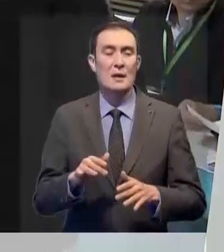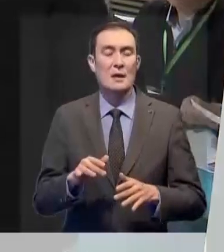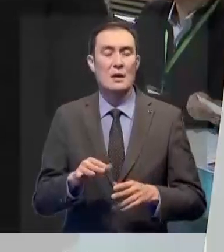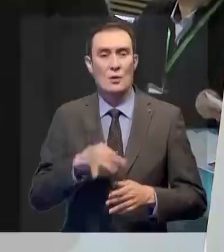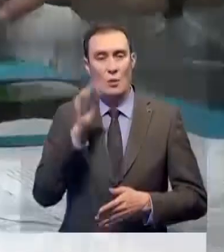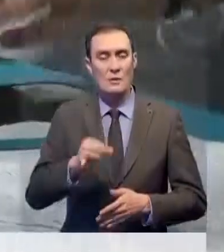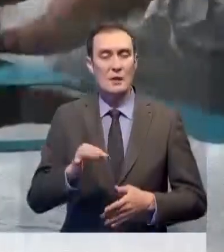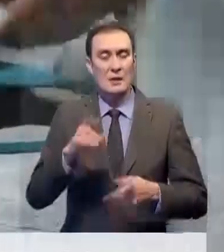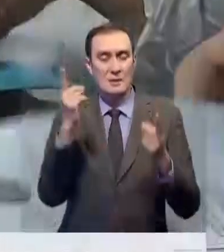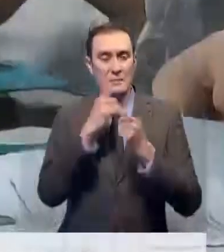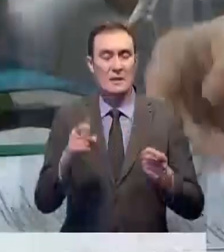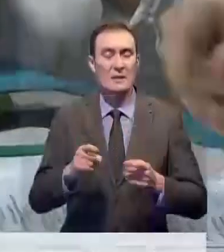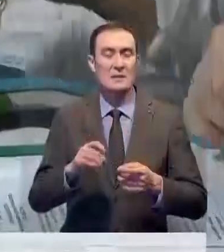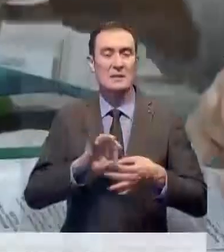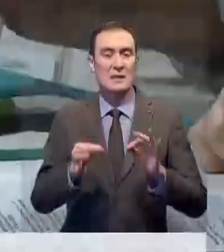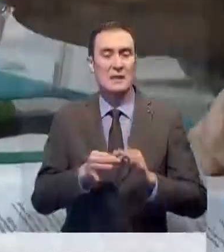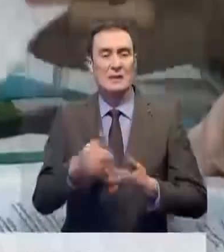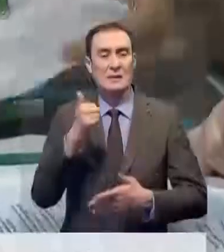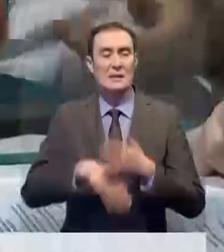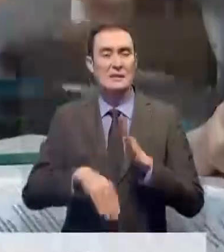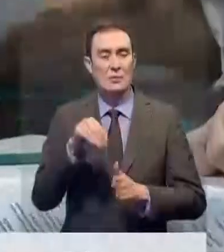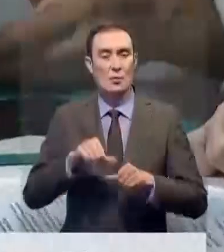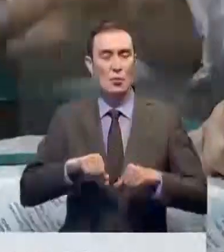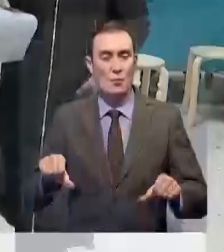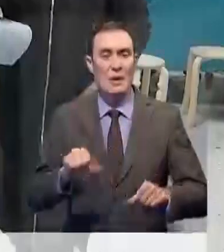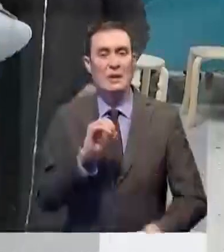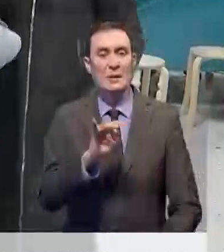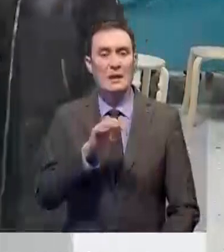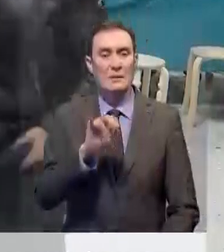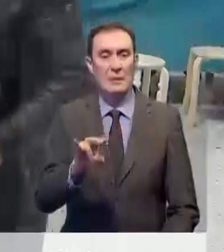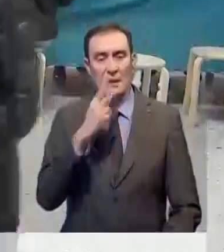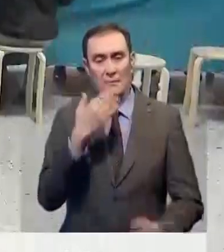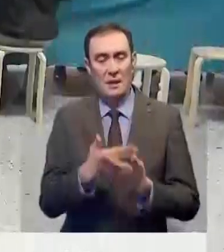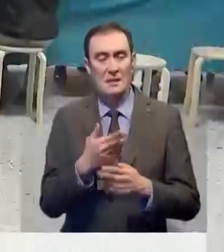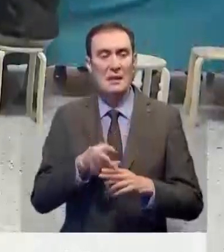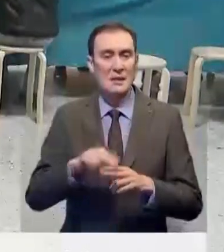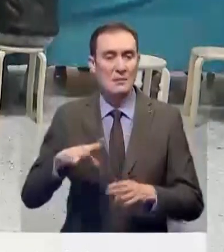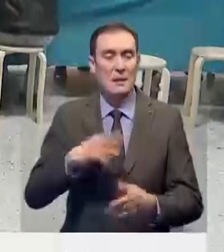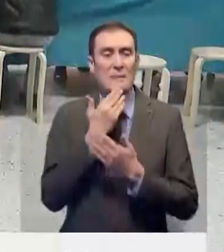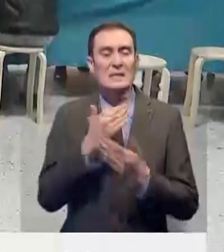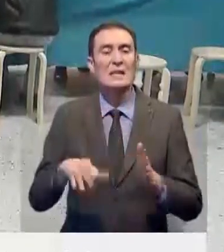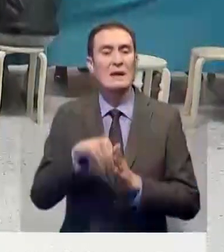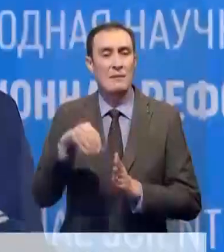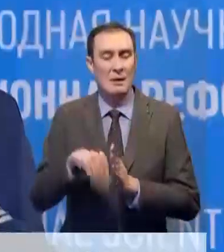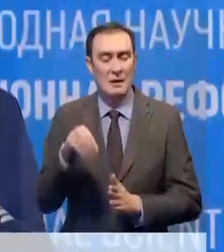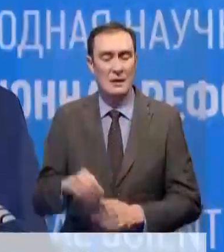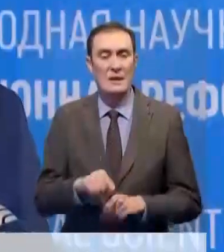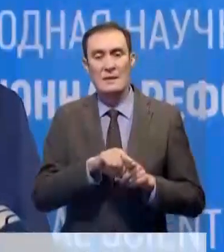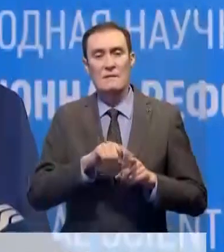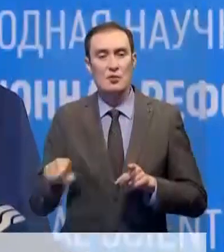прочность, отметил секретарь Центризбиркома Мухтар Ерман. По его словам, наглядно это показали последние выборы. В